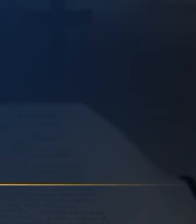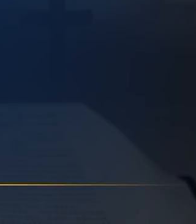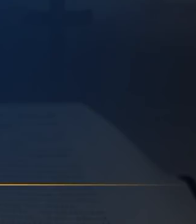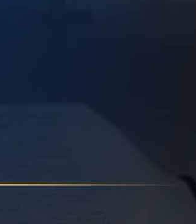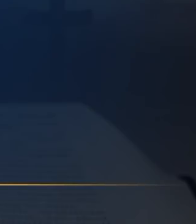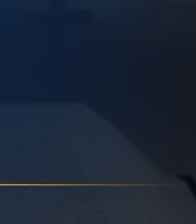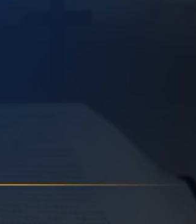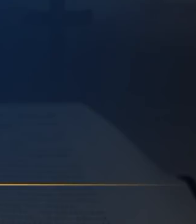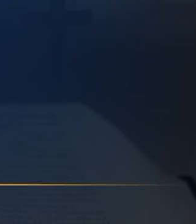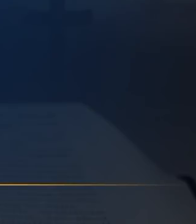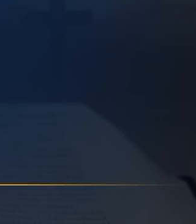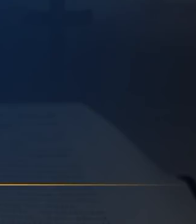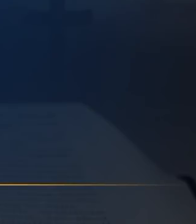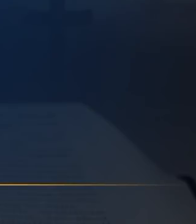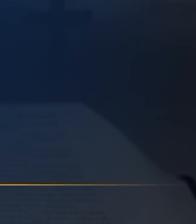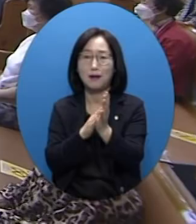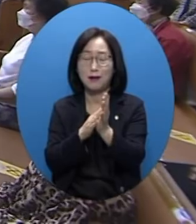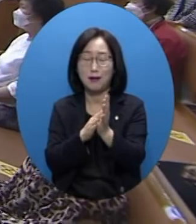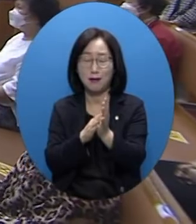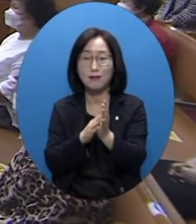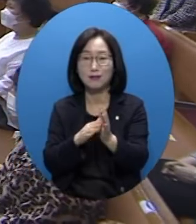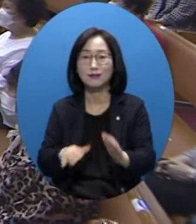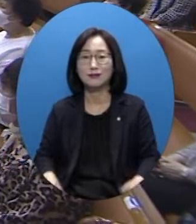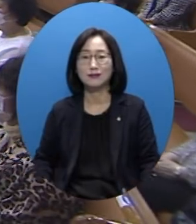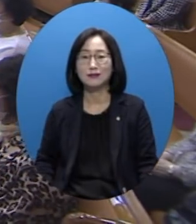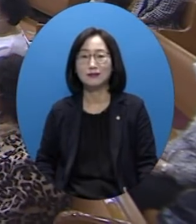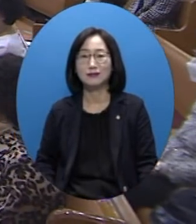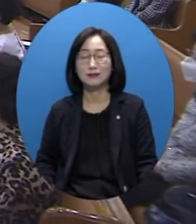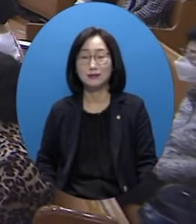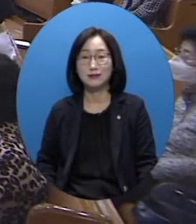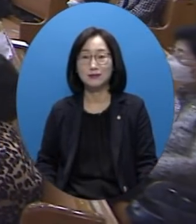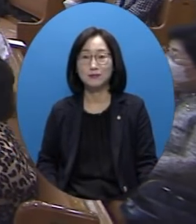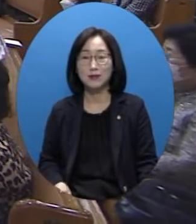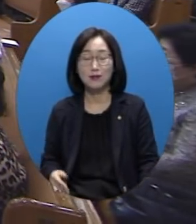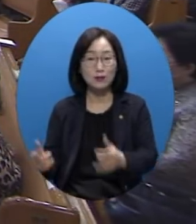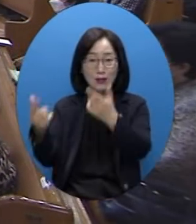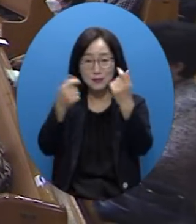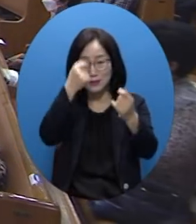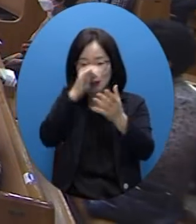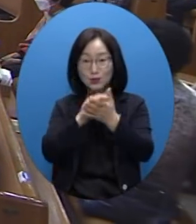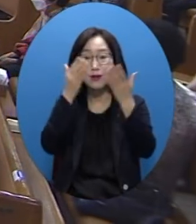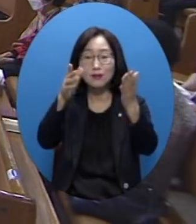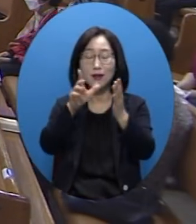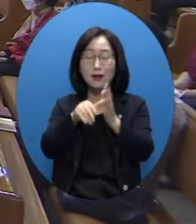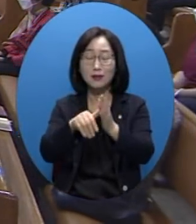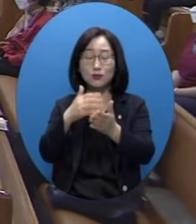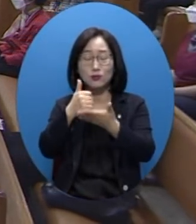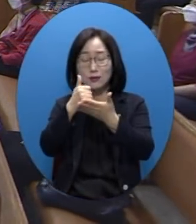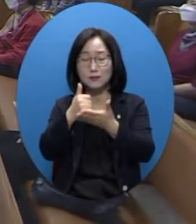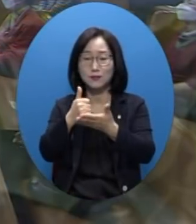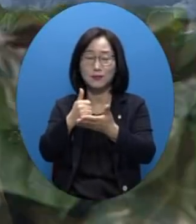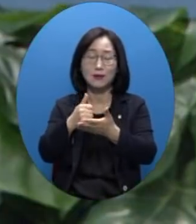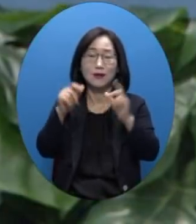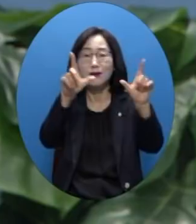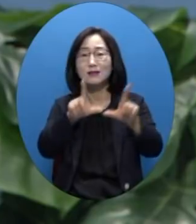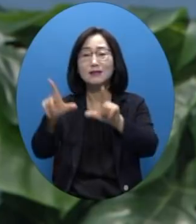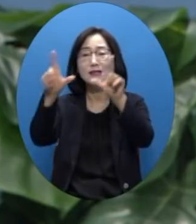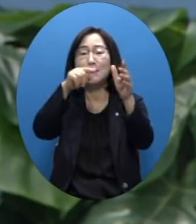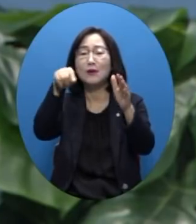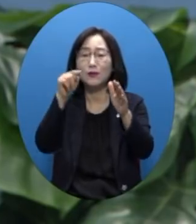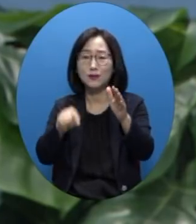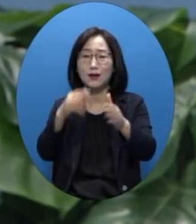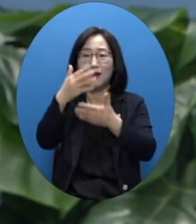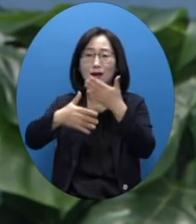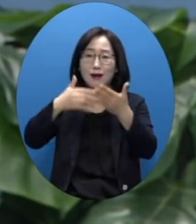섰더라. 아멘. 우리 오늘 함께 기도할 때 주님께서 우리 삶 가운데 하나님의